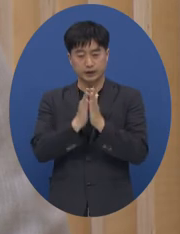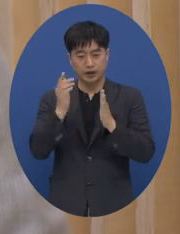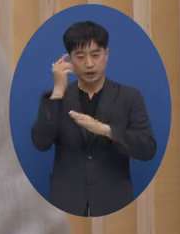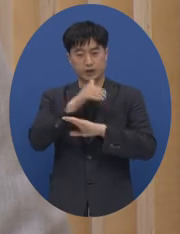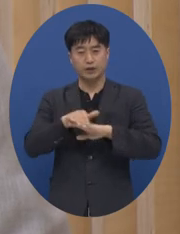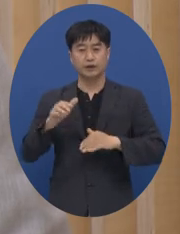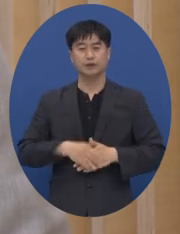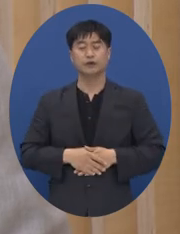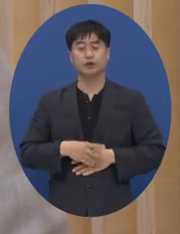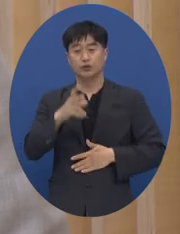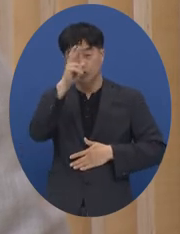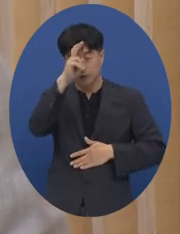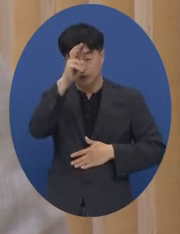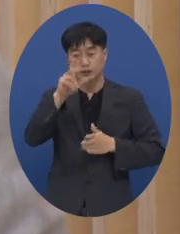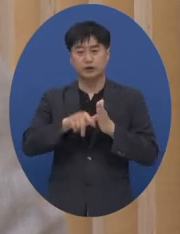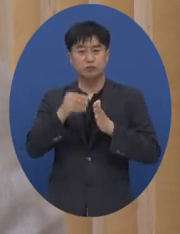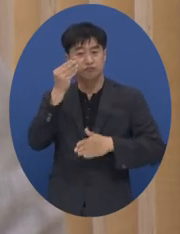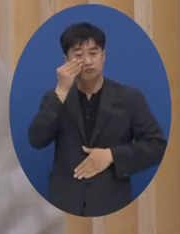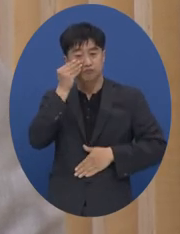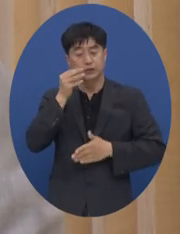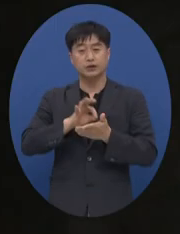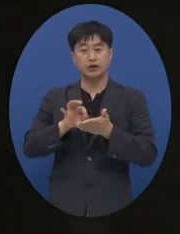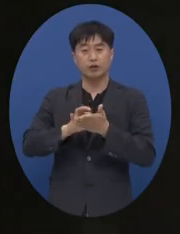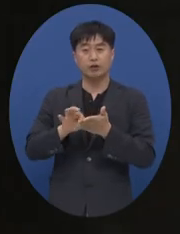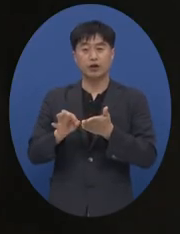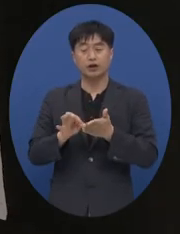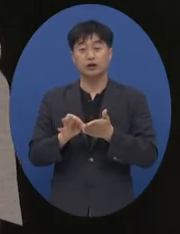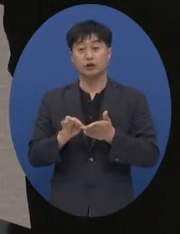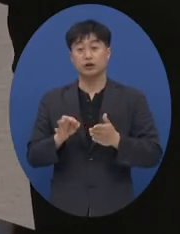하겠습니다. 점심시간 잠깐의 틈을 활용한